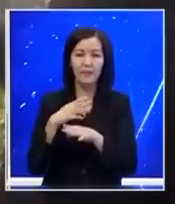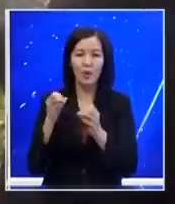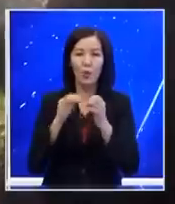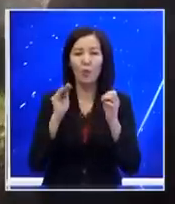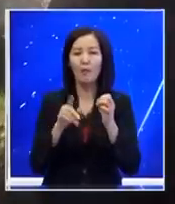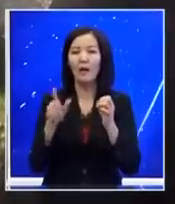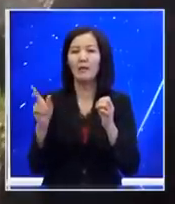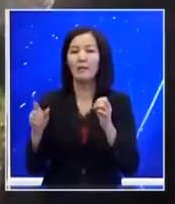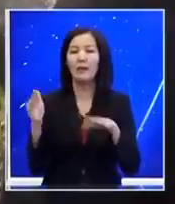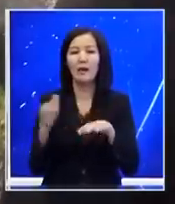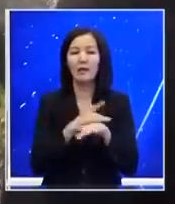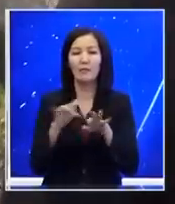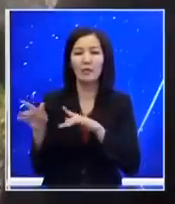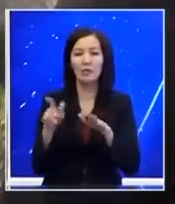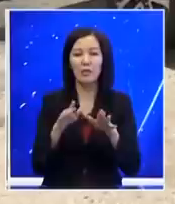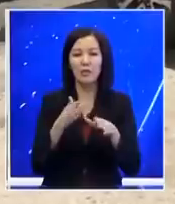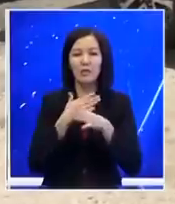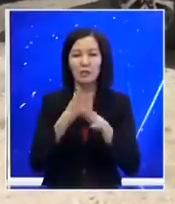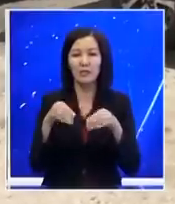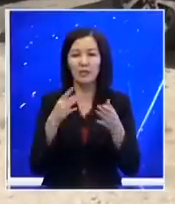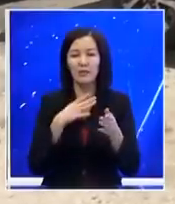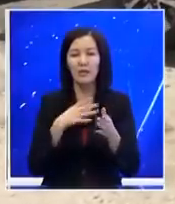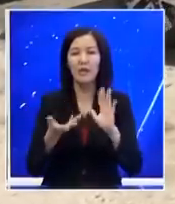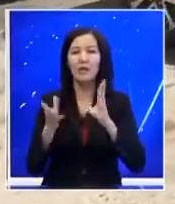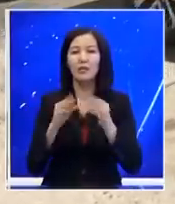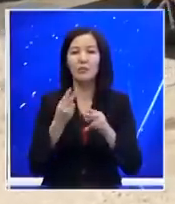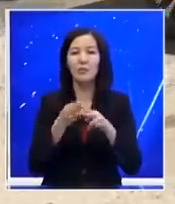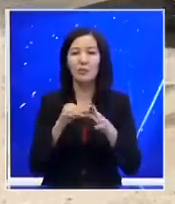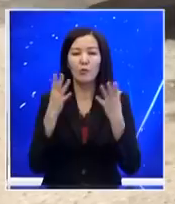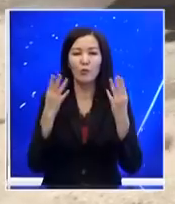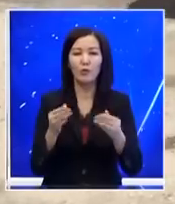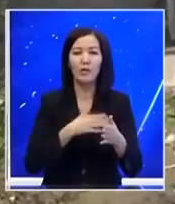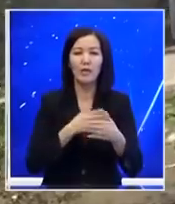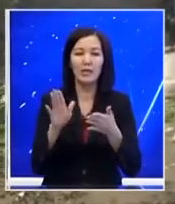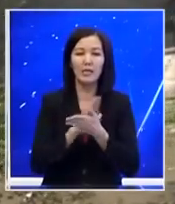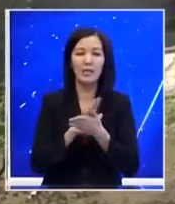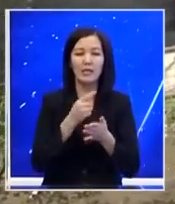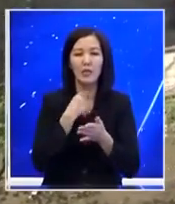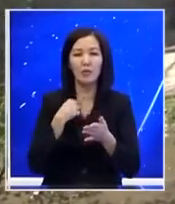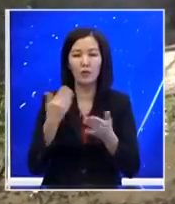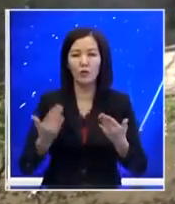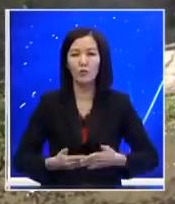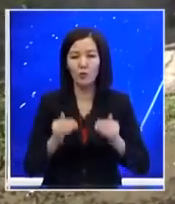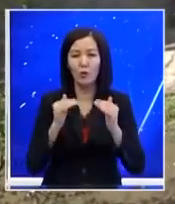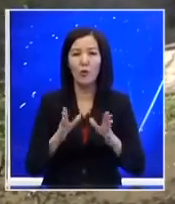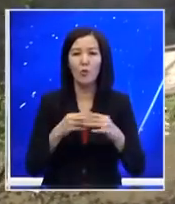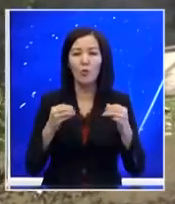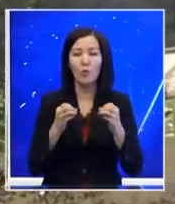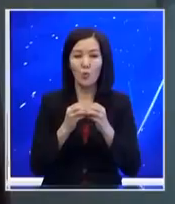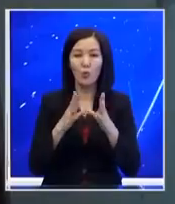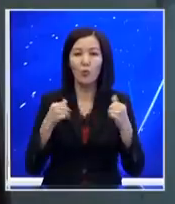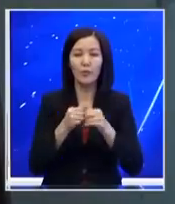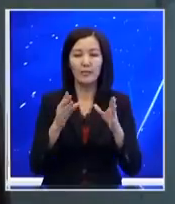жуық азаматтарға қайырымдылық шаралар жасалып жатыр. Жалпы бұл күні еріктілер тобы Талдықорғандағы тұрмысы төмен 10 жанұяға азық-түлік